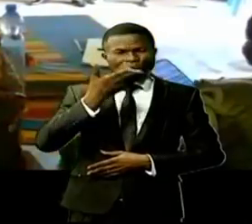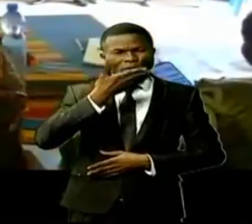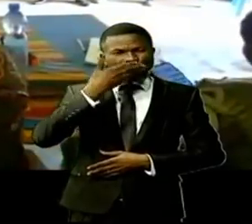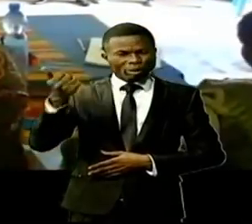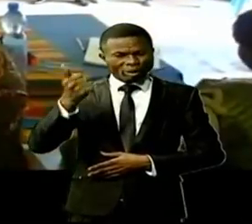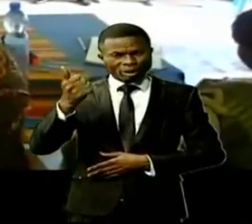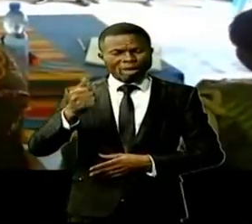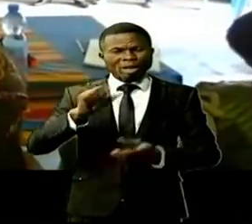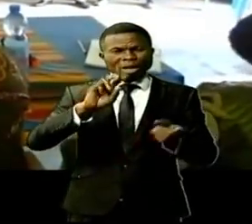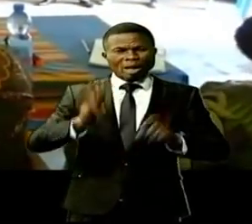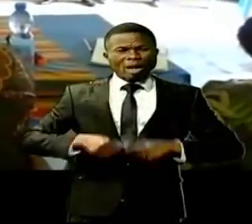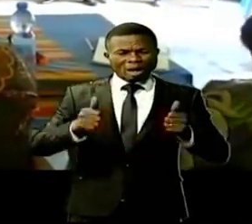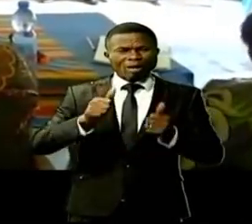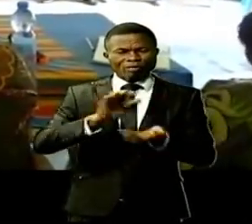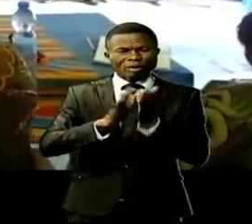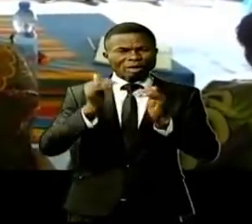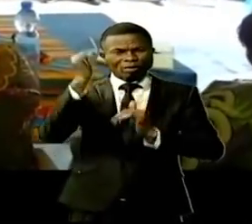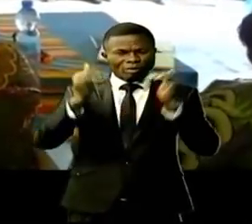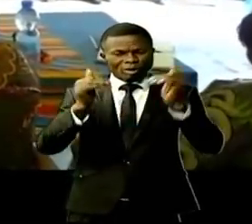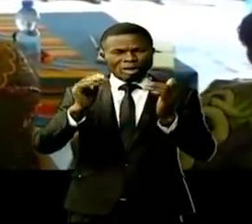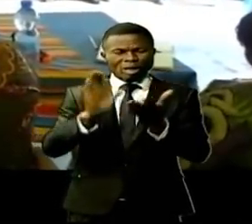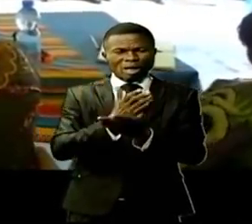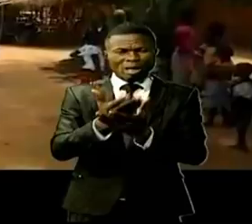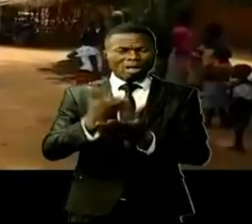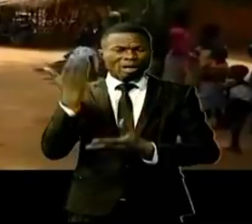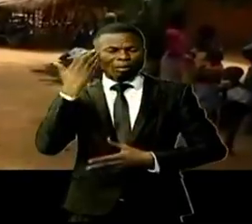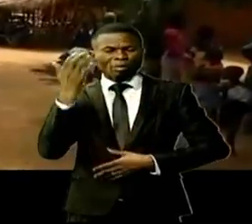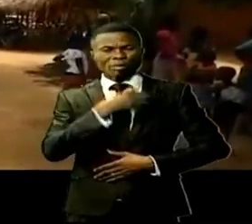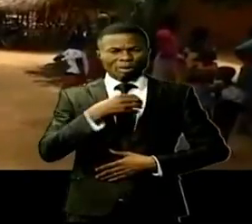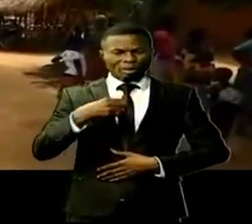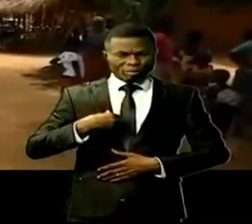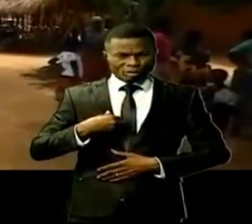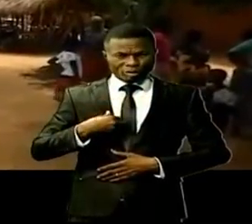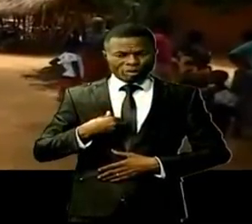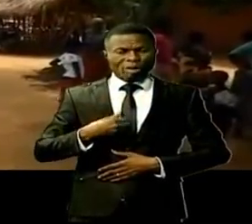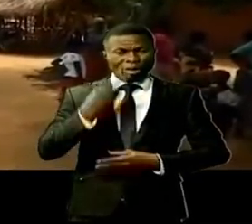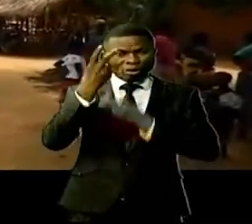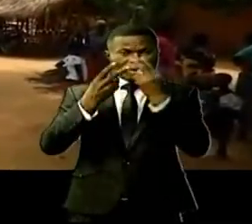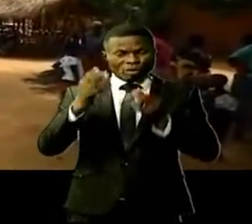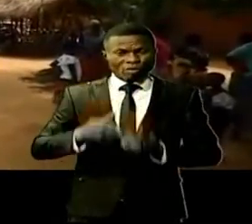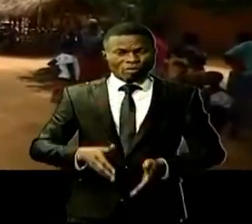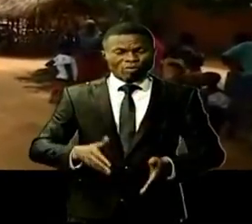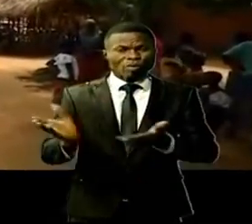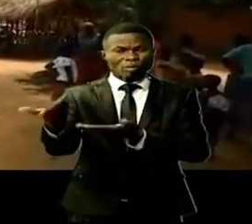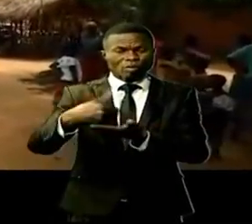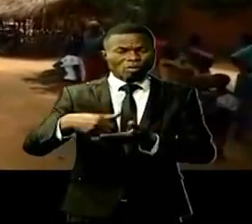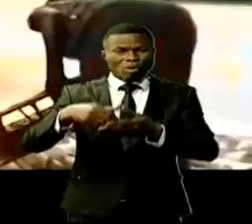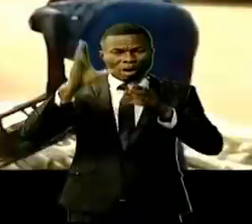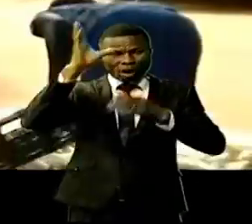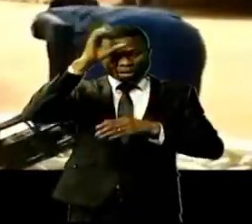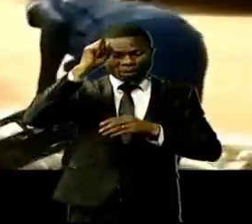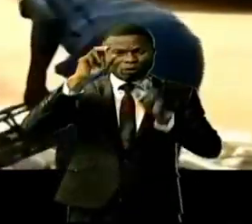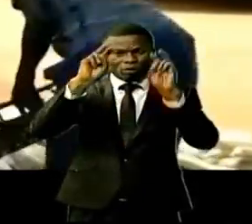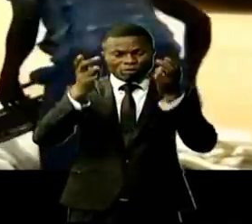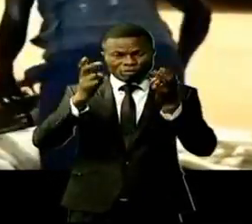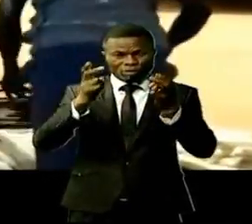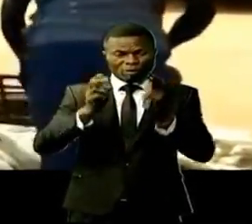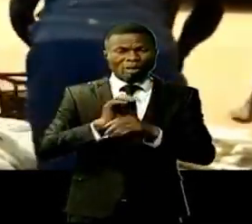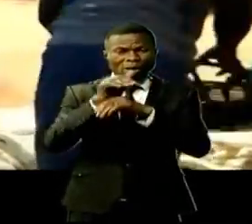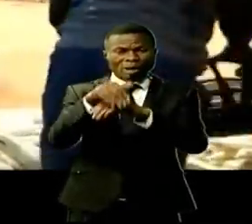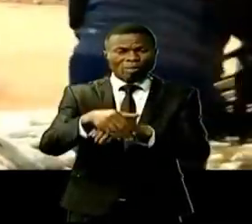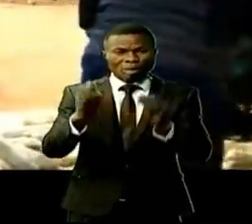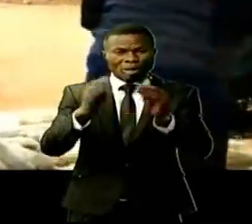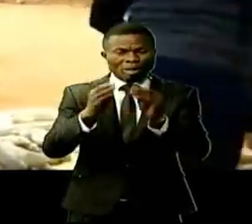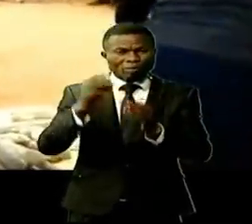que la vie revienne en équilibre entre l'homme et la femme. Pendant son parcours routier pour regagner Banunduville, afin de prendre part au conseil